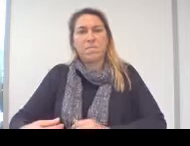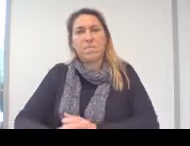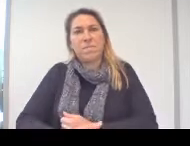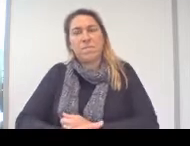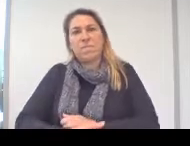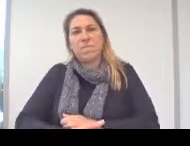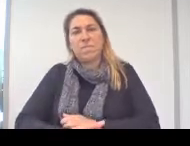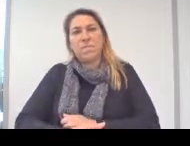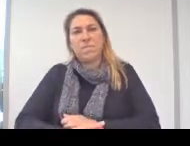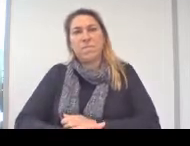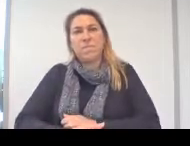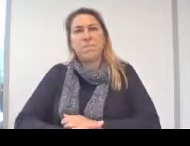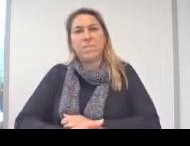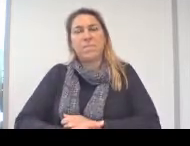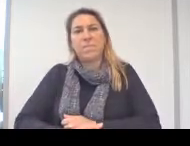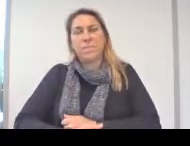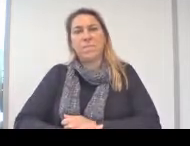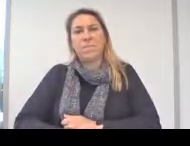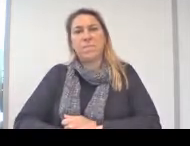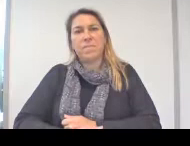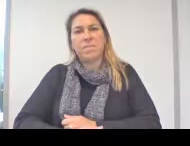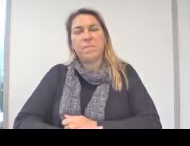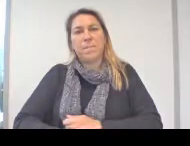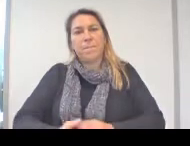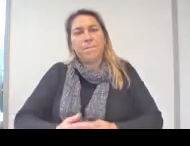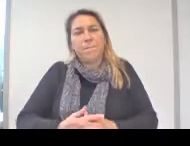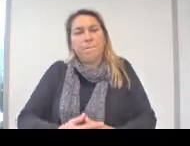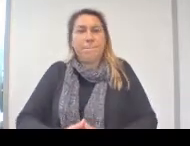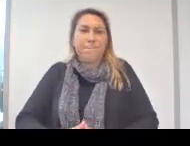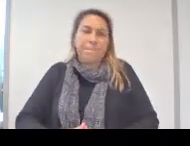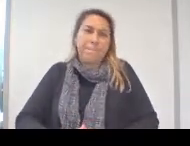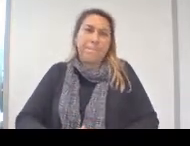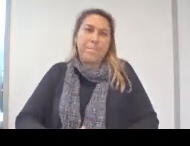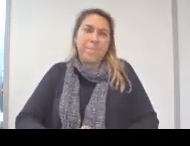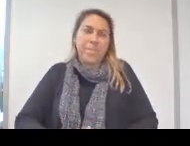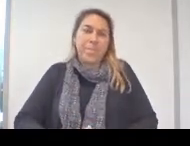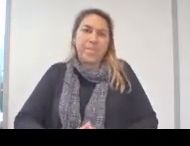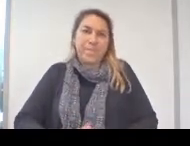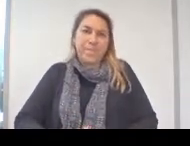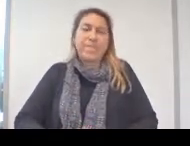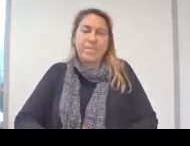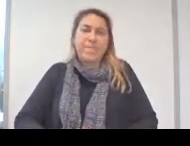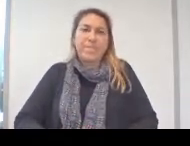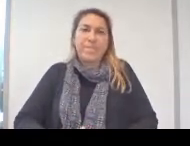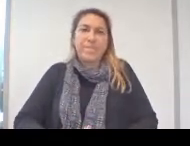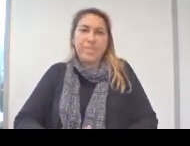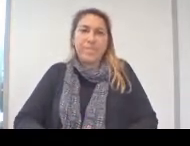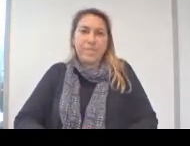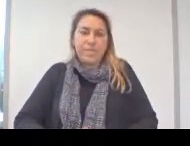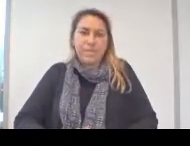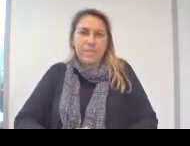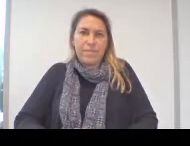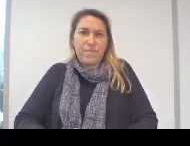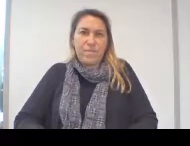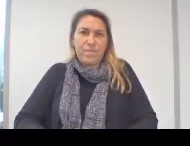pour certaines personnes qui cherchent et qui n'ont aujourd'hui, qui travaillent déjà aujourd'hui sur des temps partiels. La polycompétence, je